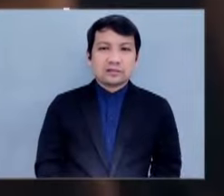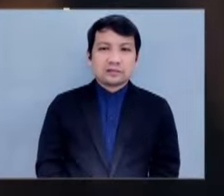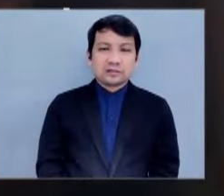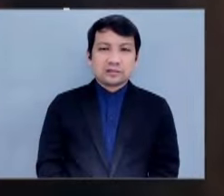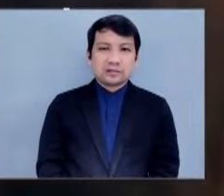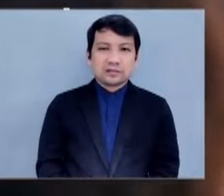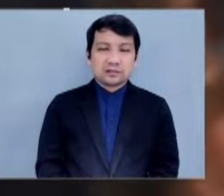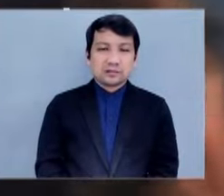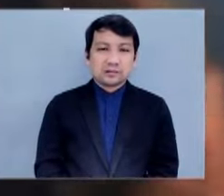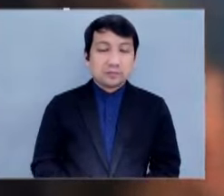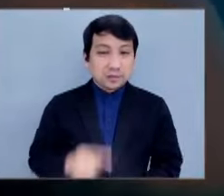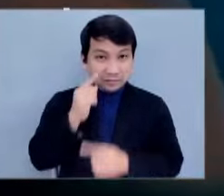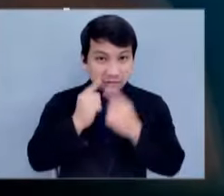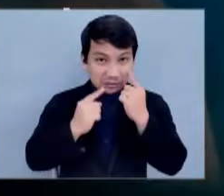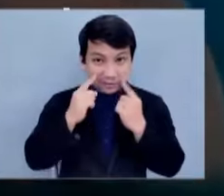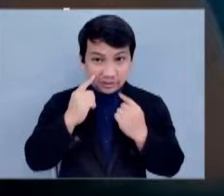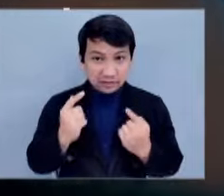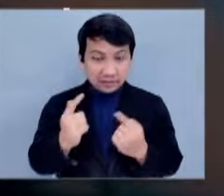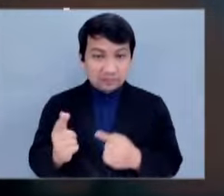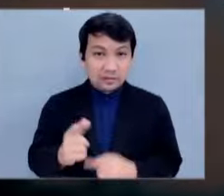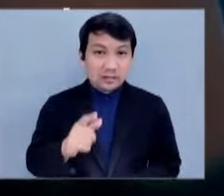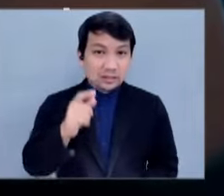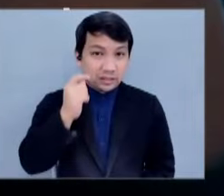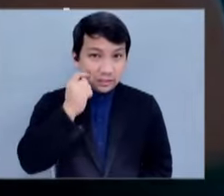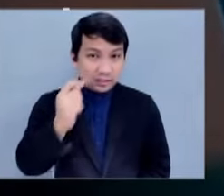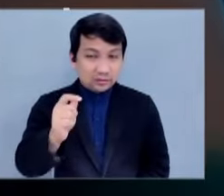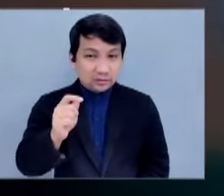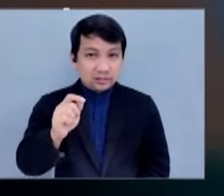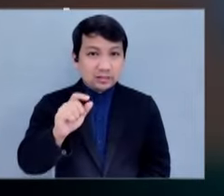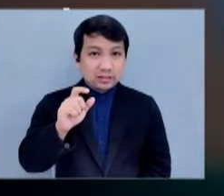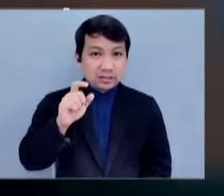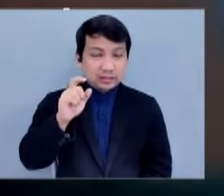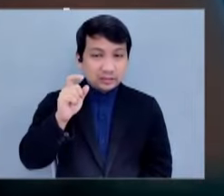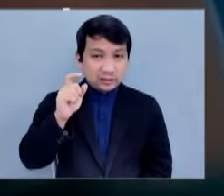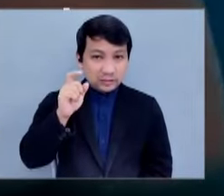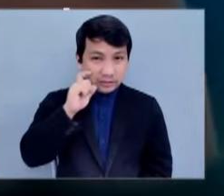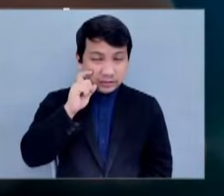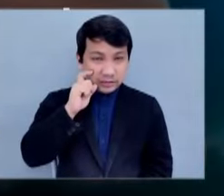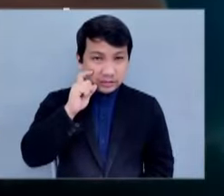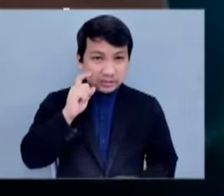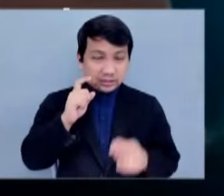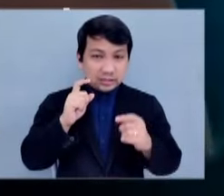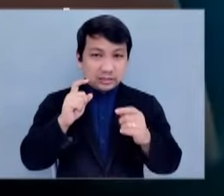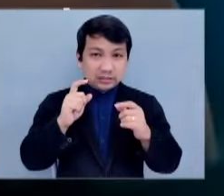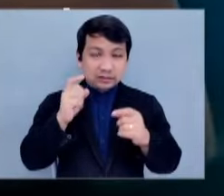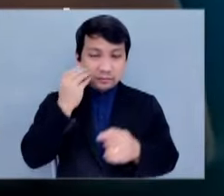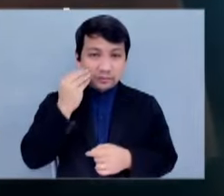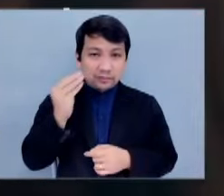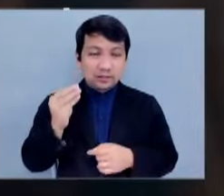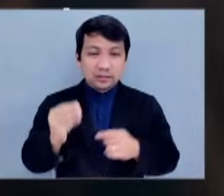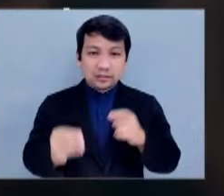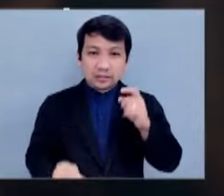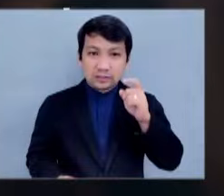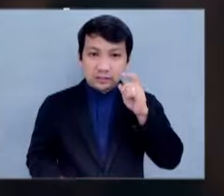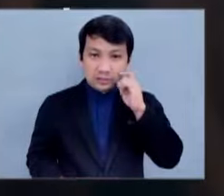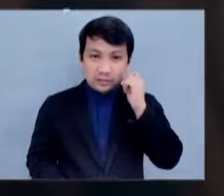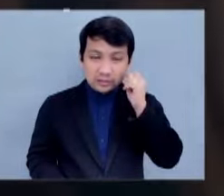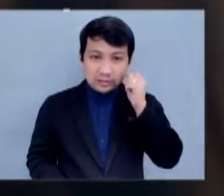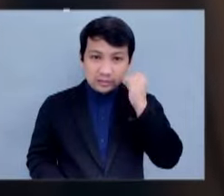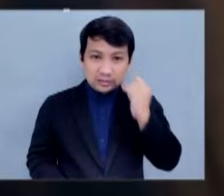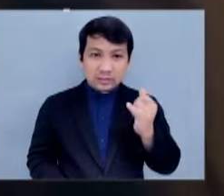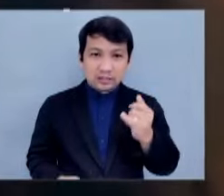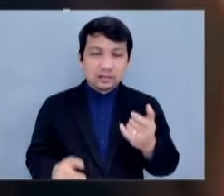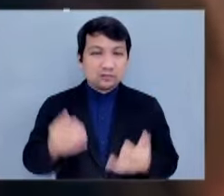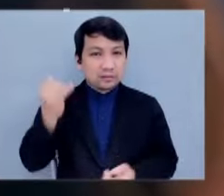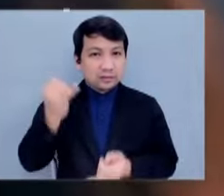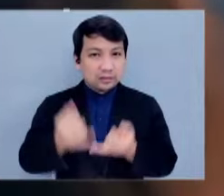Malalang iyakan ang eksena ng ito ni Tim at Roxy played by Zaijan Jaranilla at Sayril Manabat sa senior high. Dahil